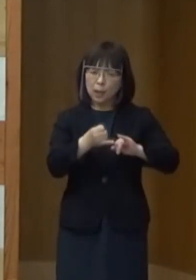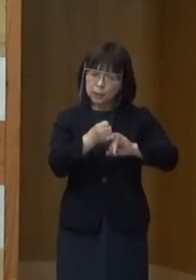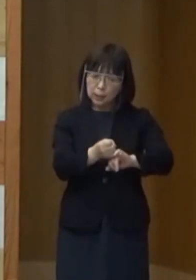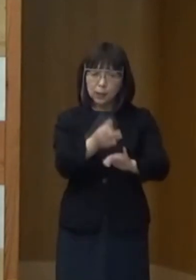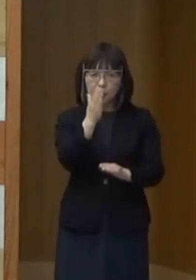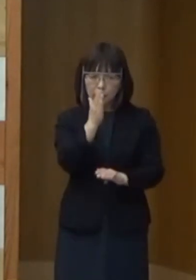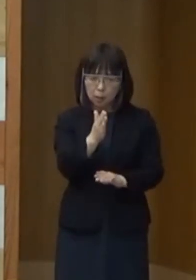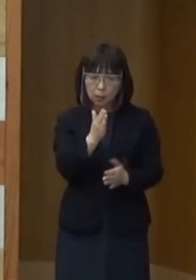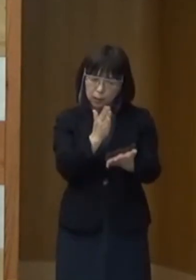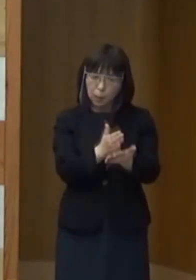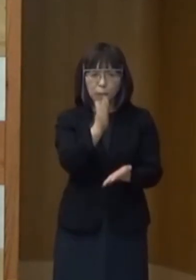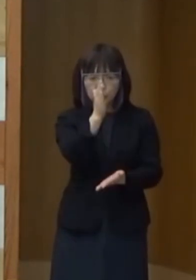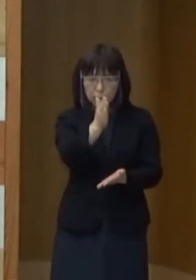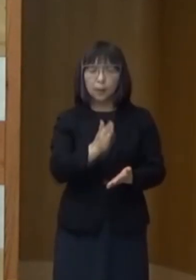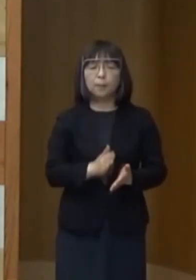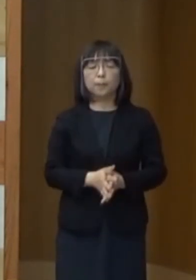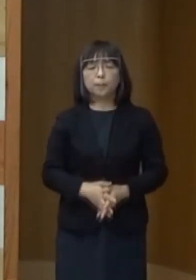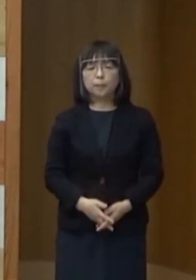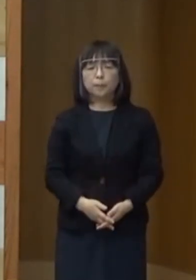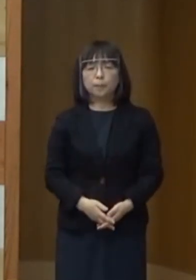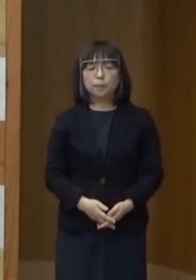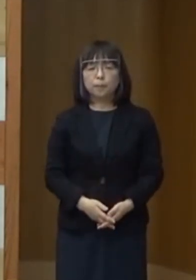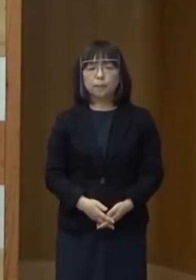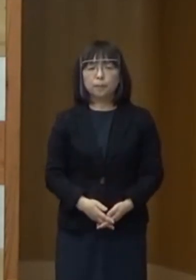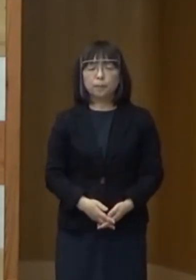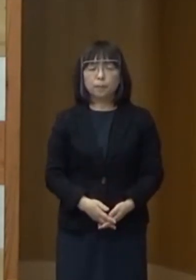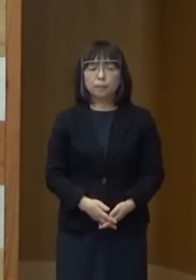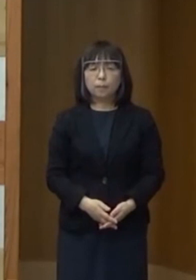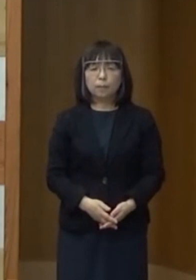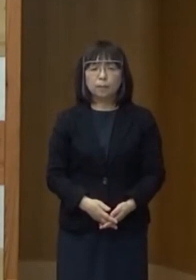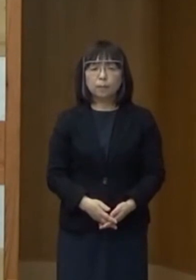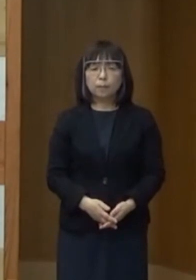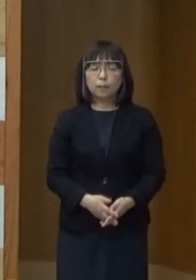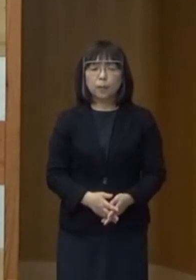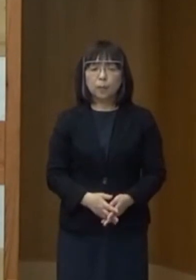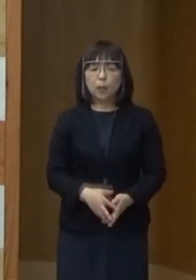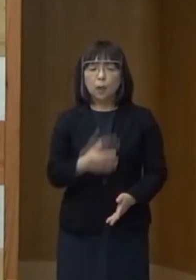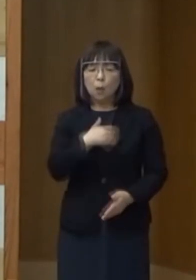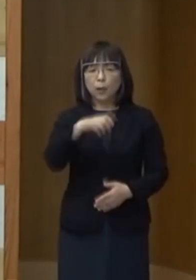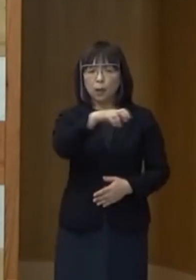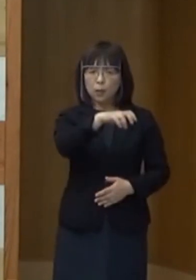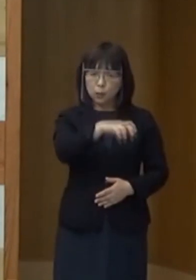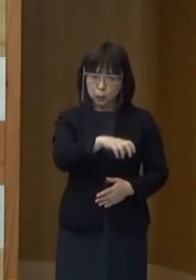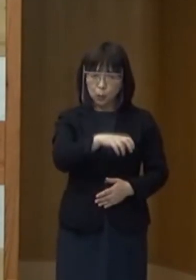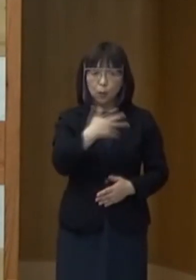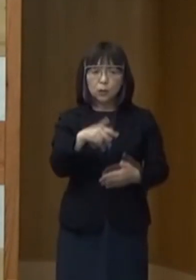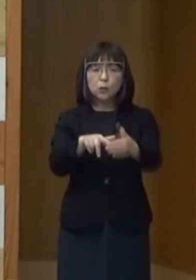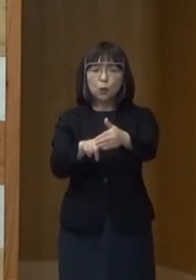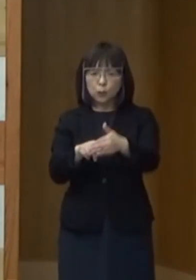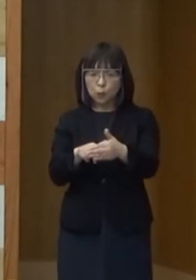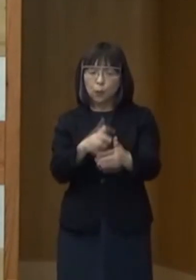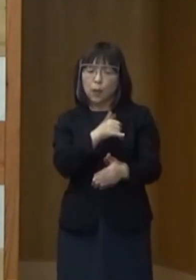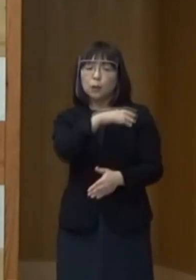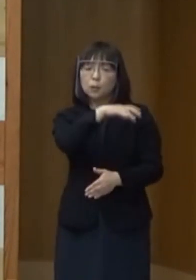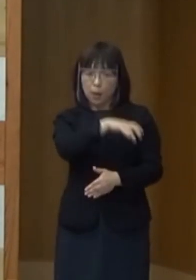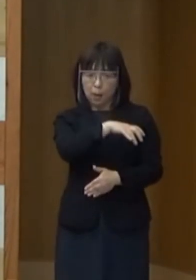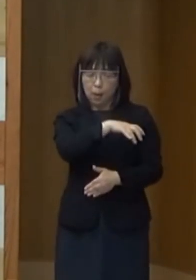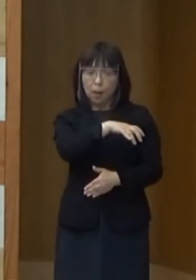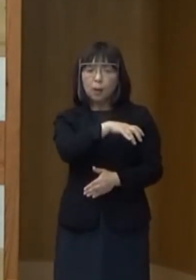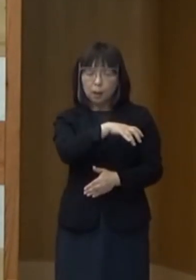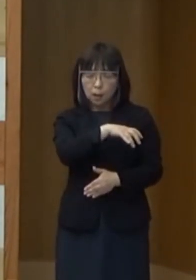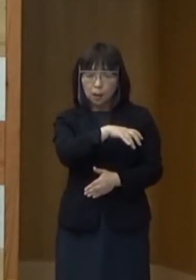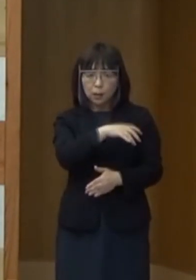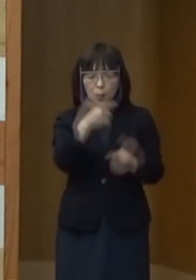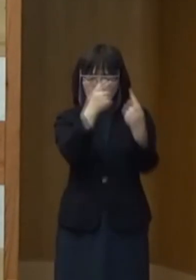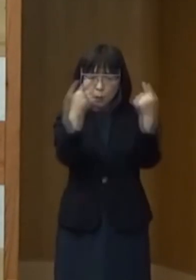にやめていただきますようお願い申し上げます。また保健所や市町村役場に対して感